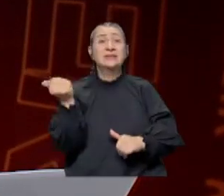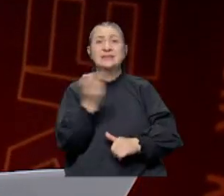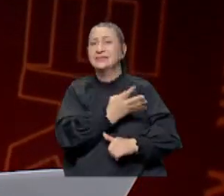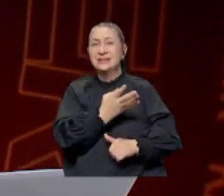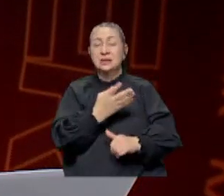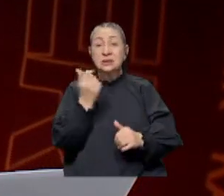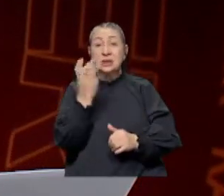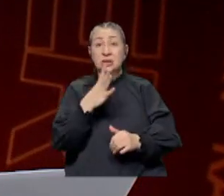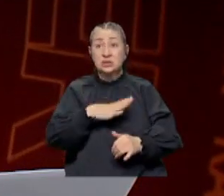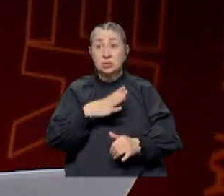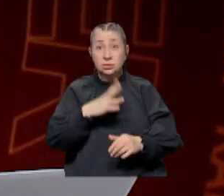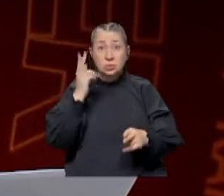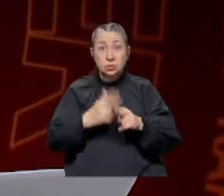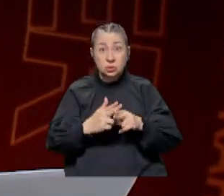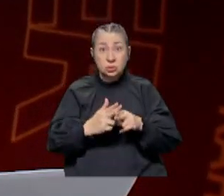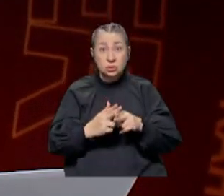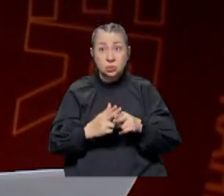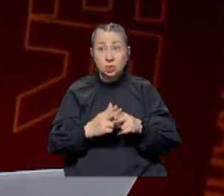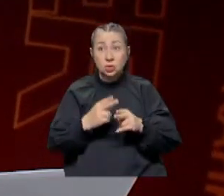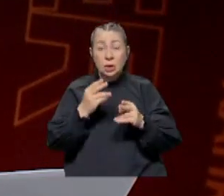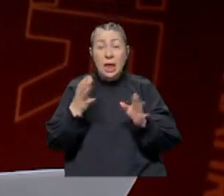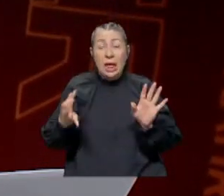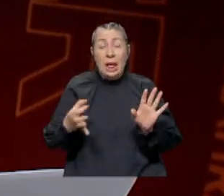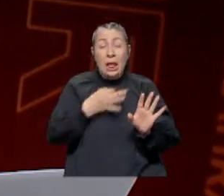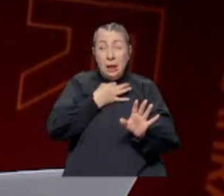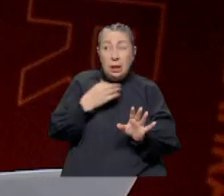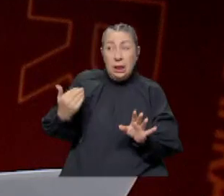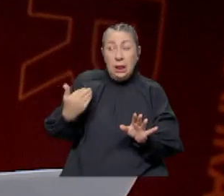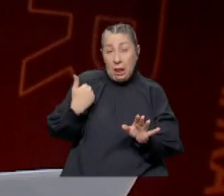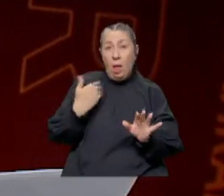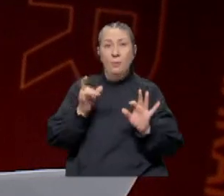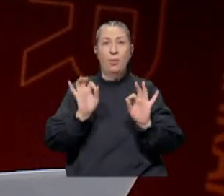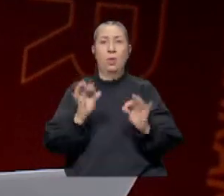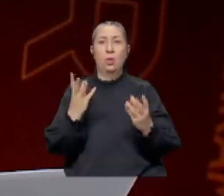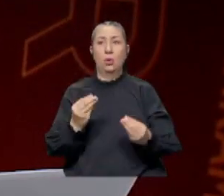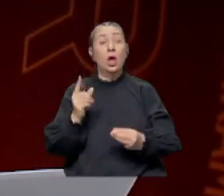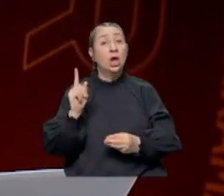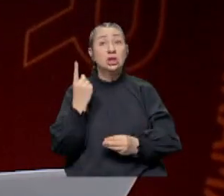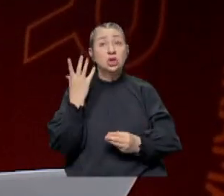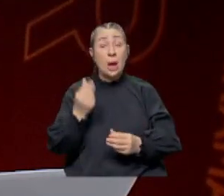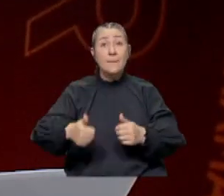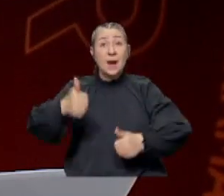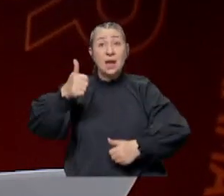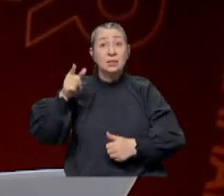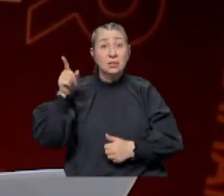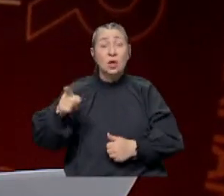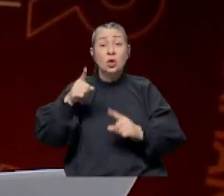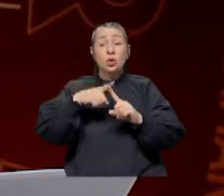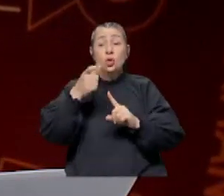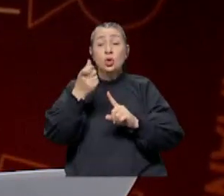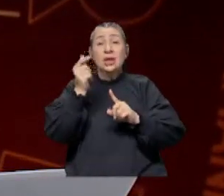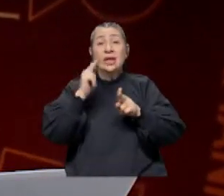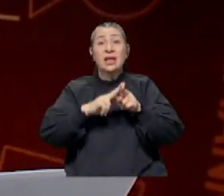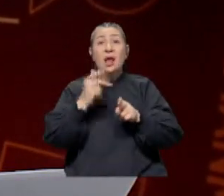yapılmasını istemiş. Hıza bakar mısınız ama yumurta kapıya sıkışınca öyle oluyor demek ki. İlginç olan bakanlığın TÜİK